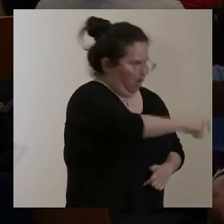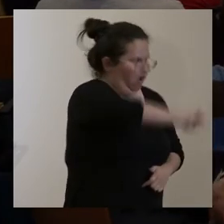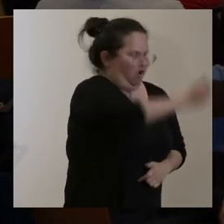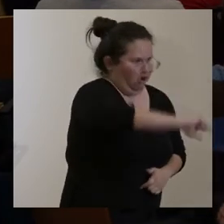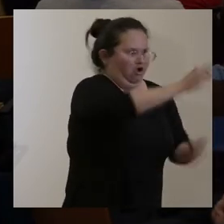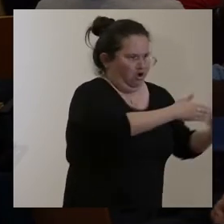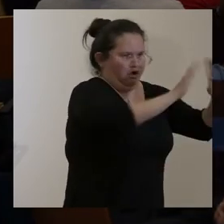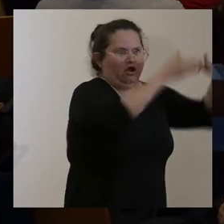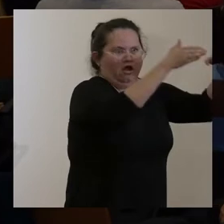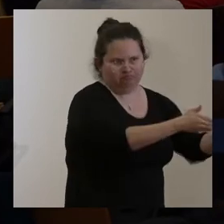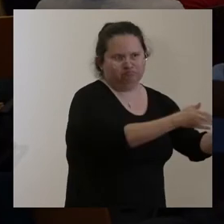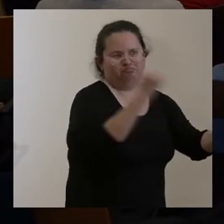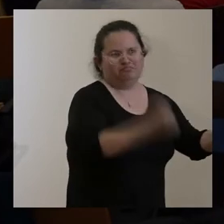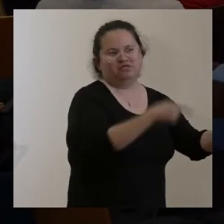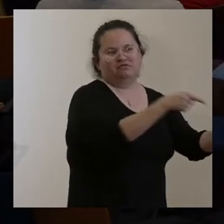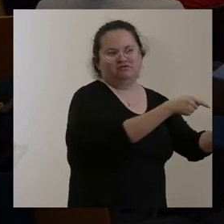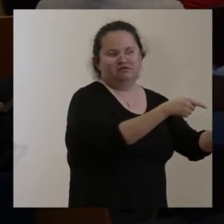Tati.